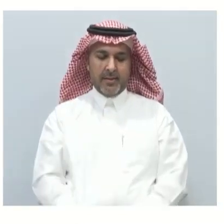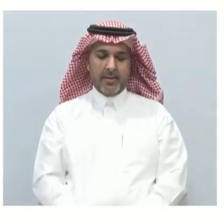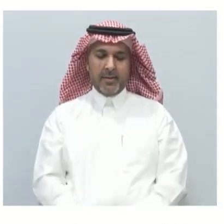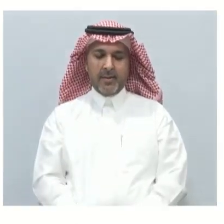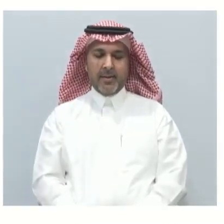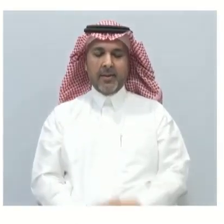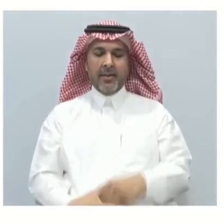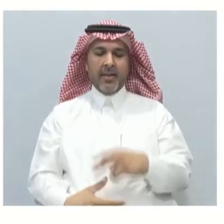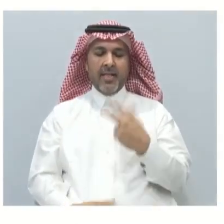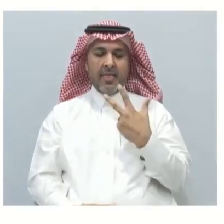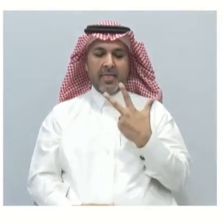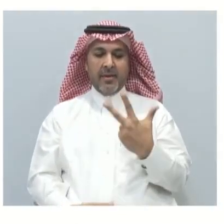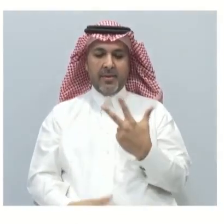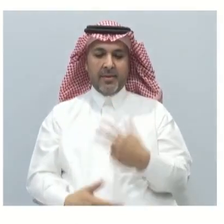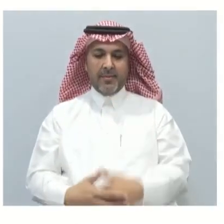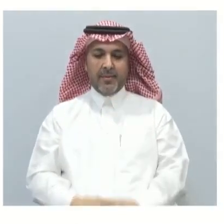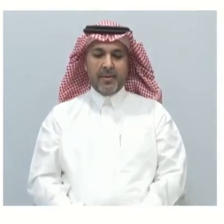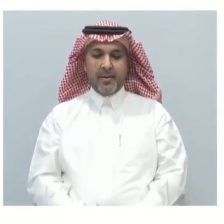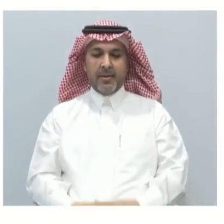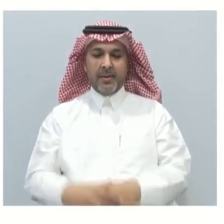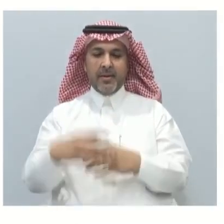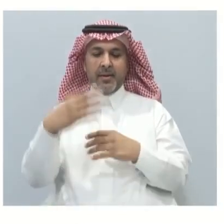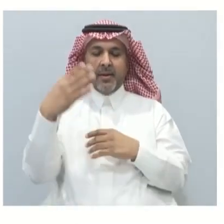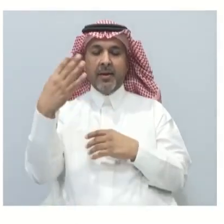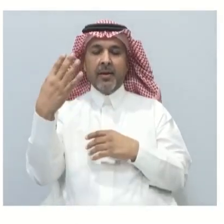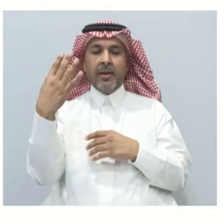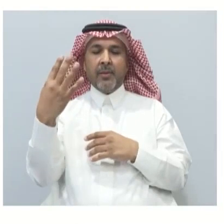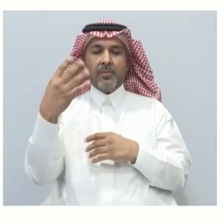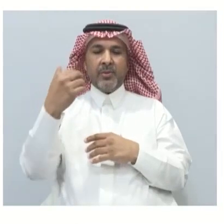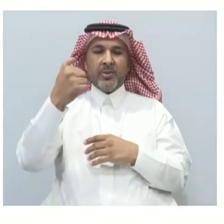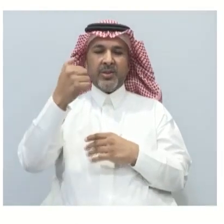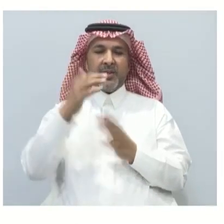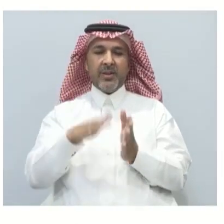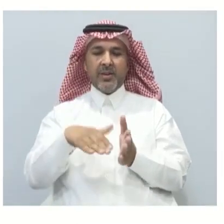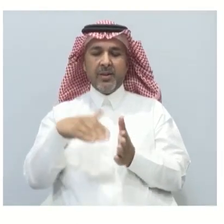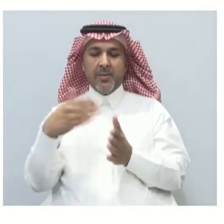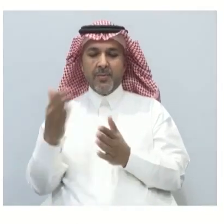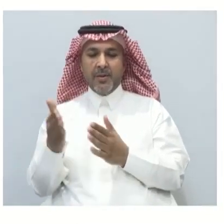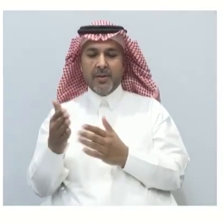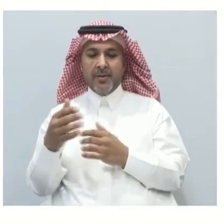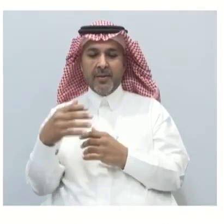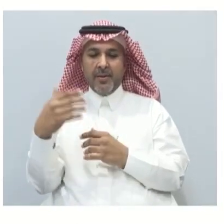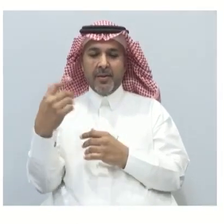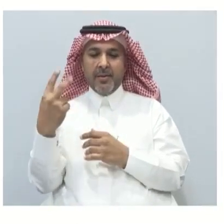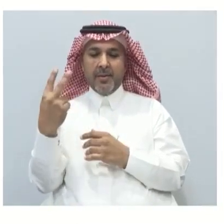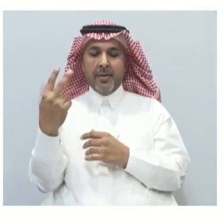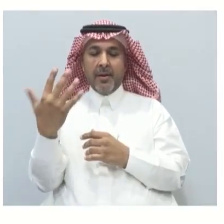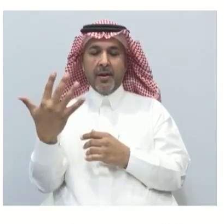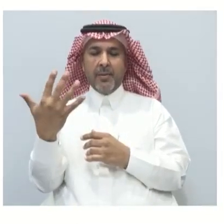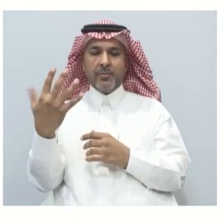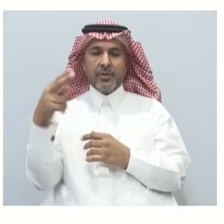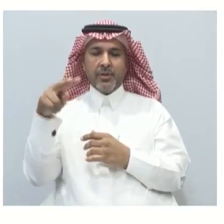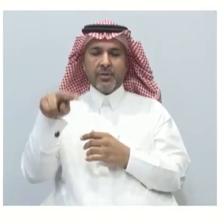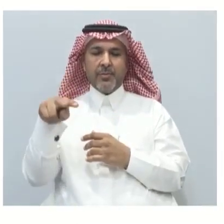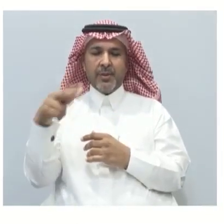الث فبالتالي بقول 8 اس 1 8 8 تربيع 64 8 تكعيب حتكون كم